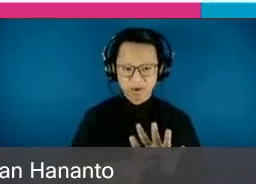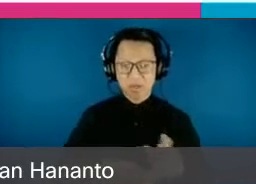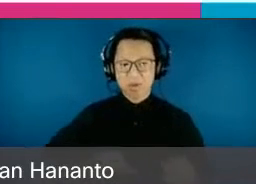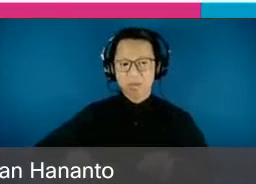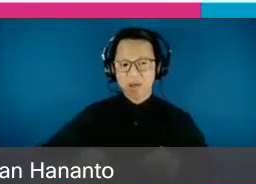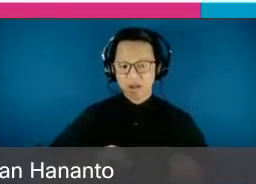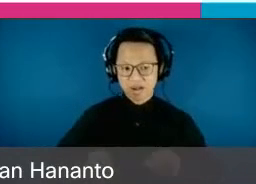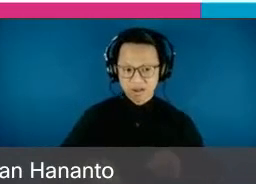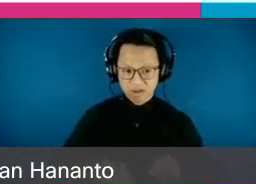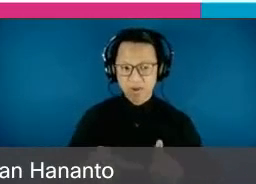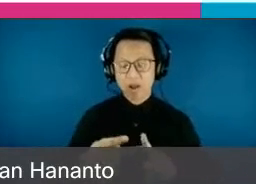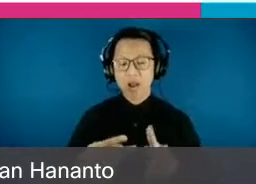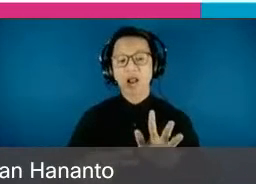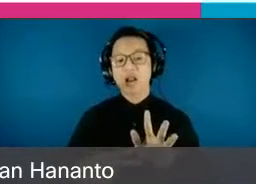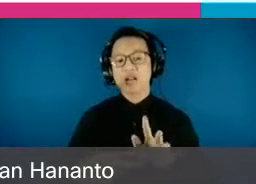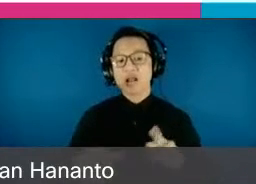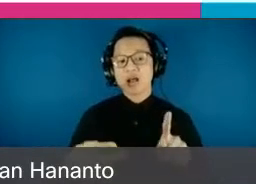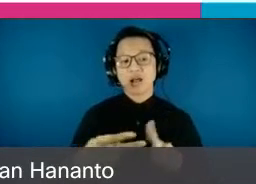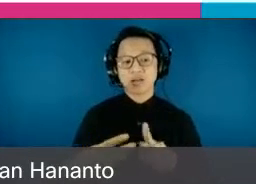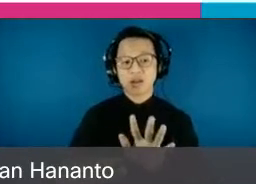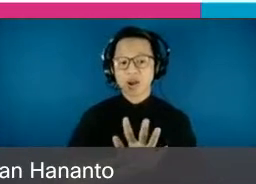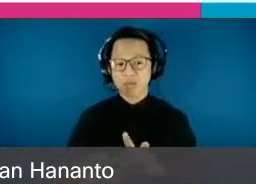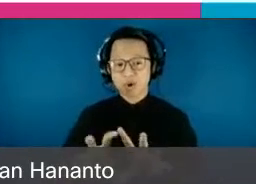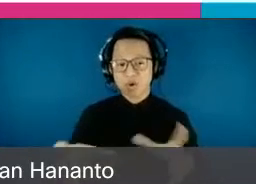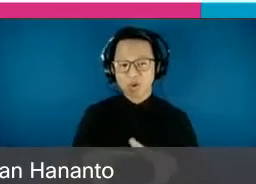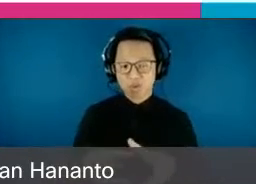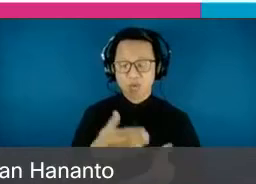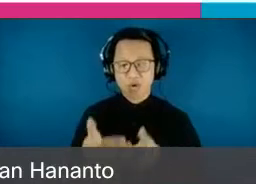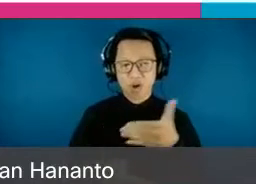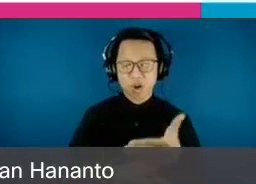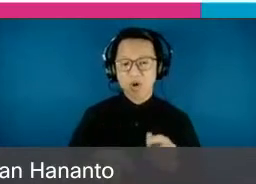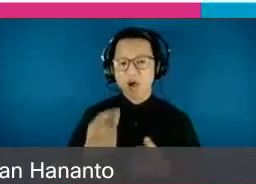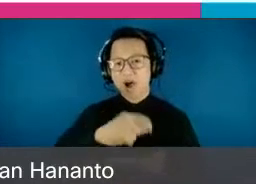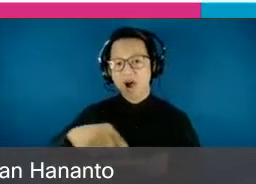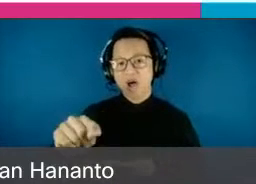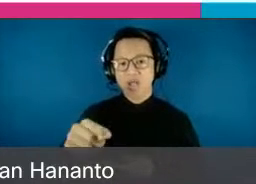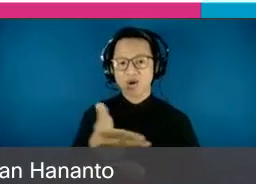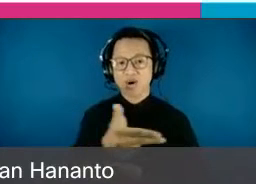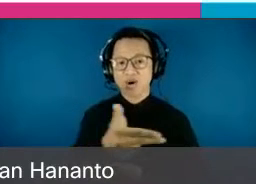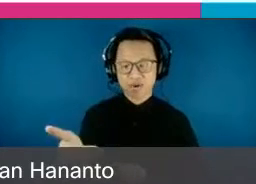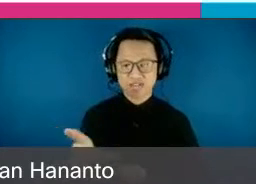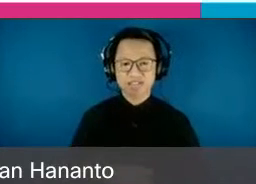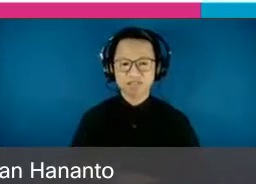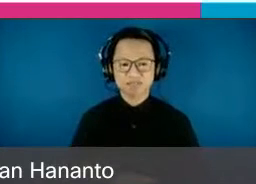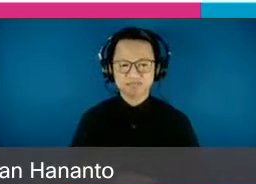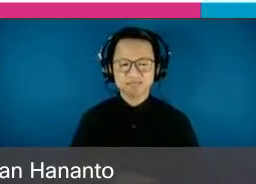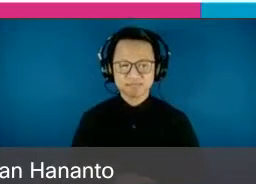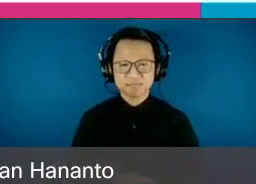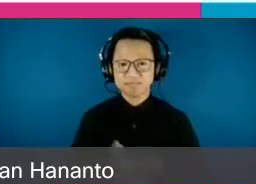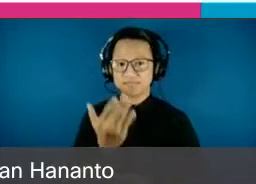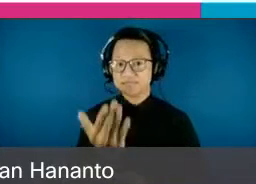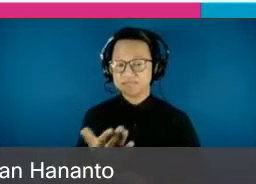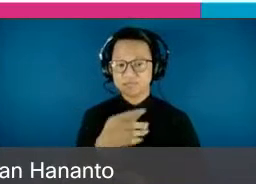Office in Indonesia. Sulaiman will discuss the efforts to promote equality and inclusivity in the workplace at H&M. To you, Sulaiman.